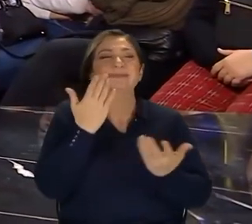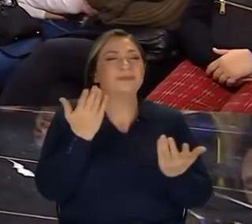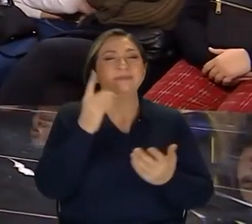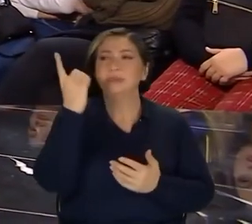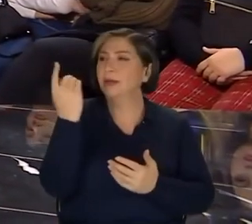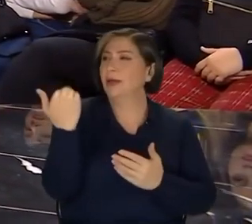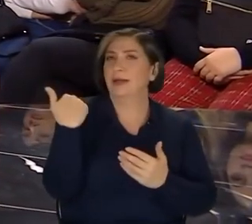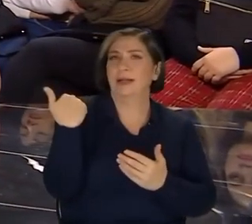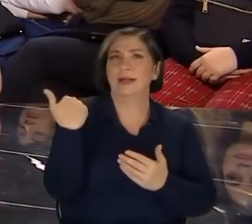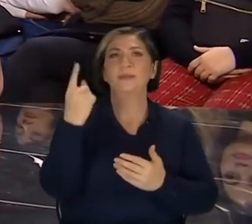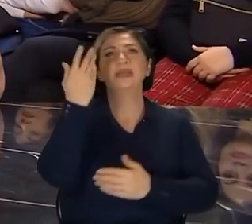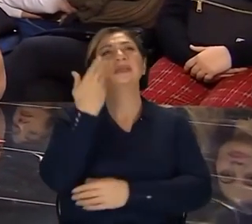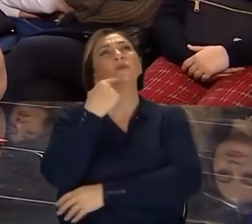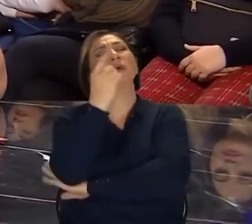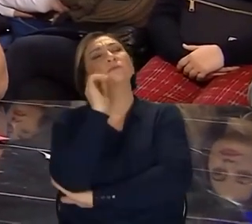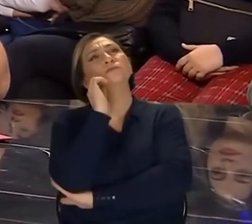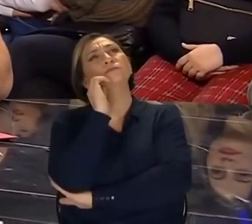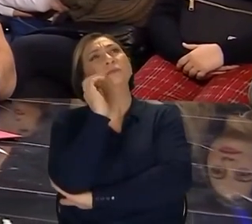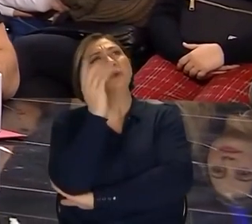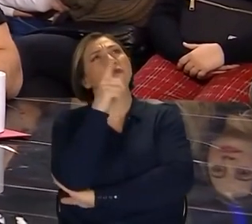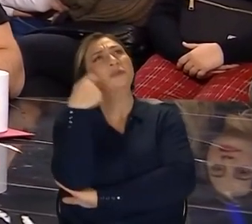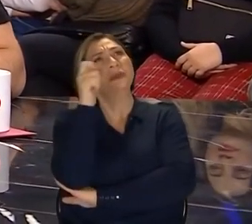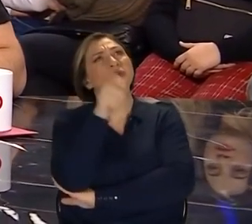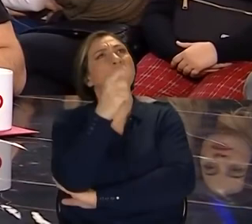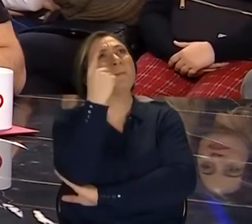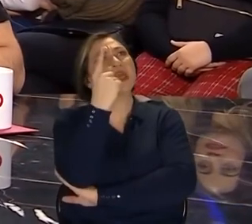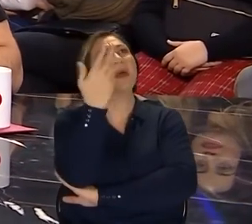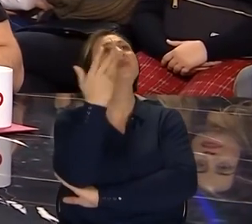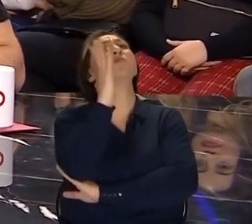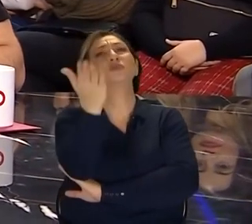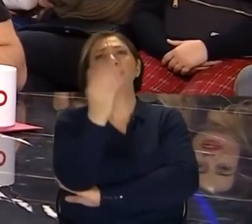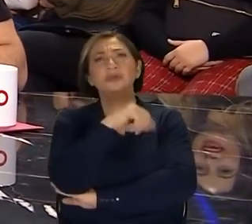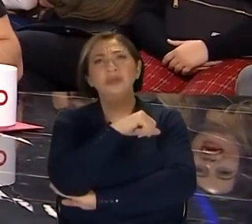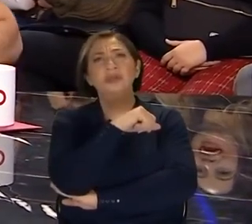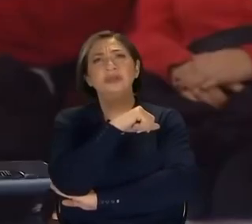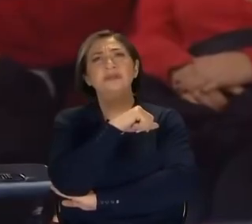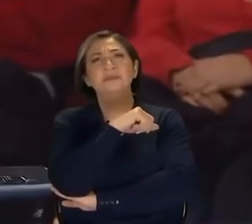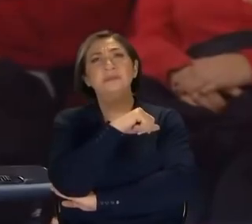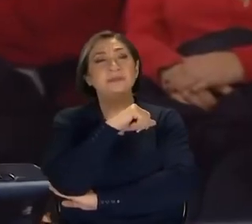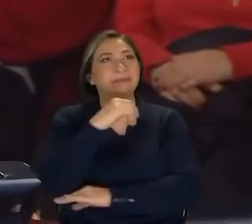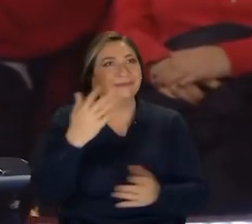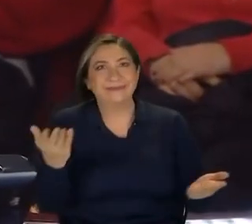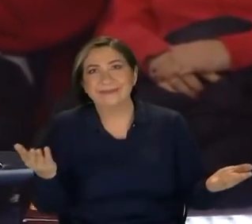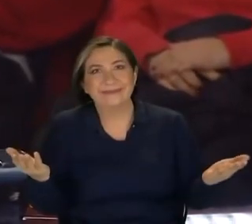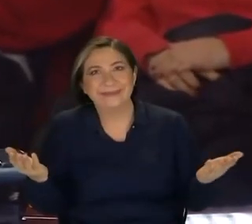Diyor ki bir tanesi bir izleyen. Ya şu filmi yapıyorsunuz bir kere bile izlemiyor musunuz ya?